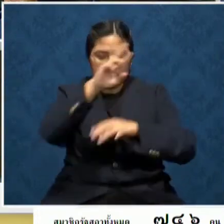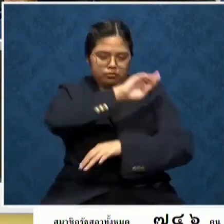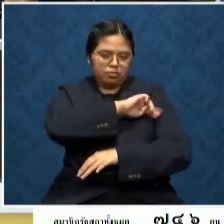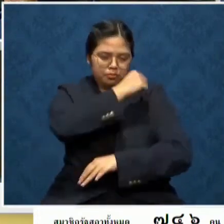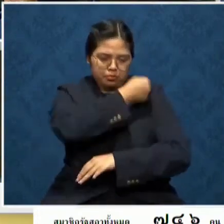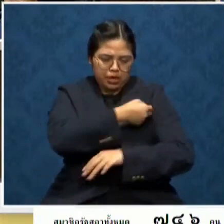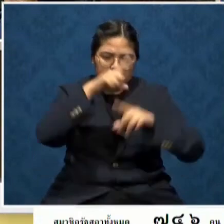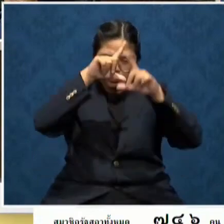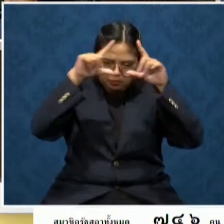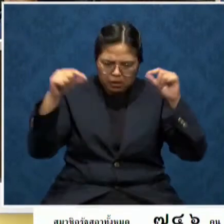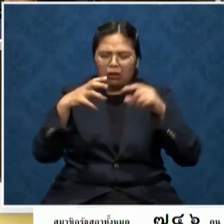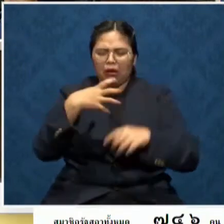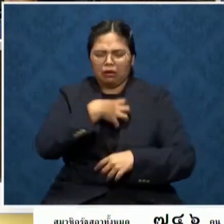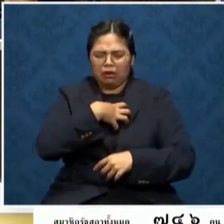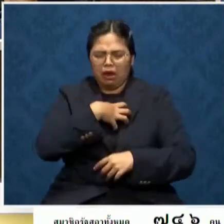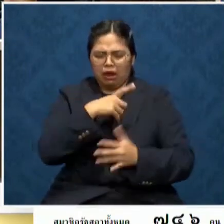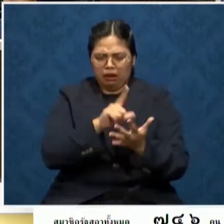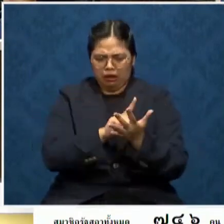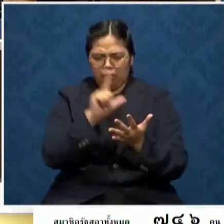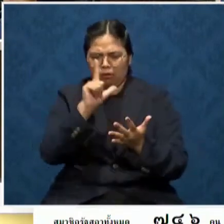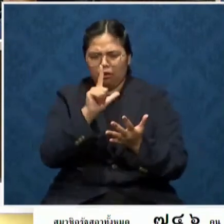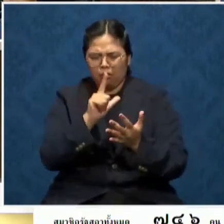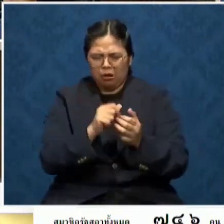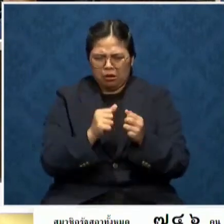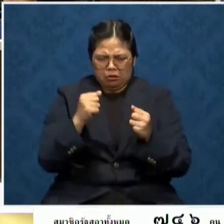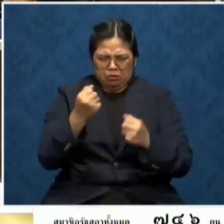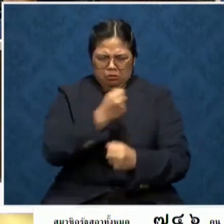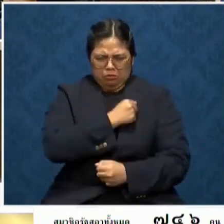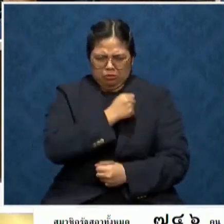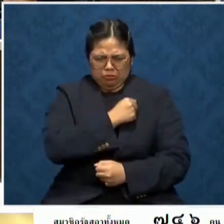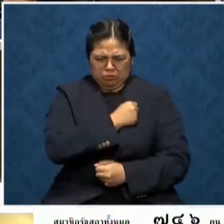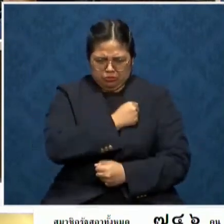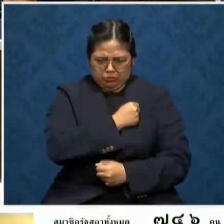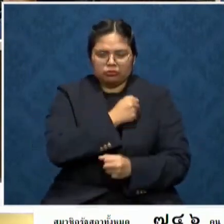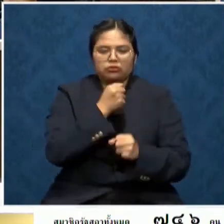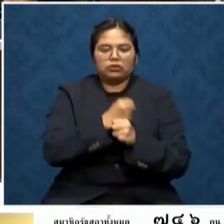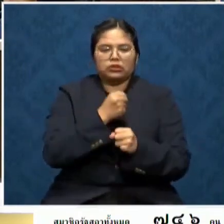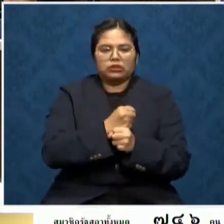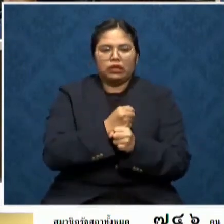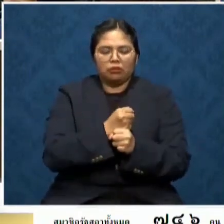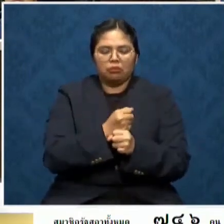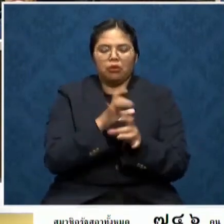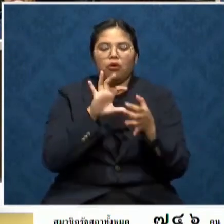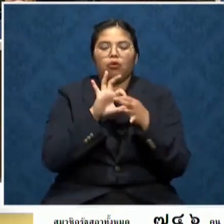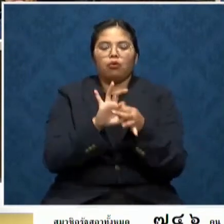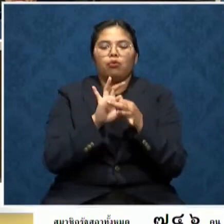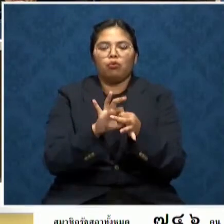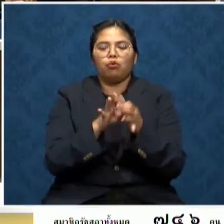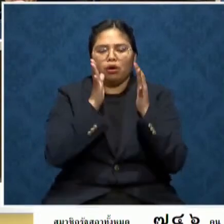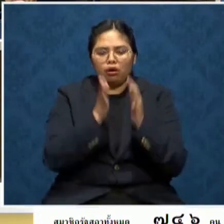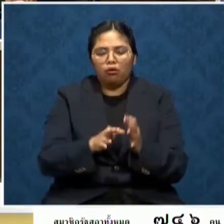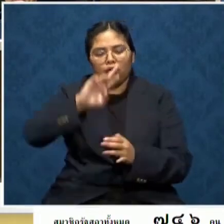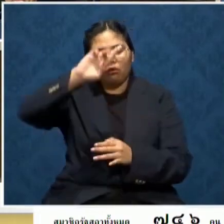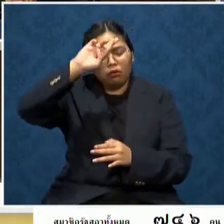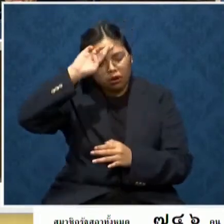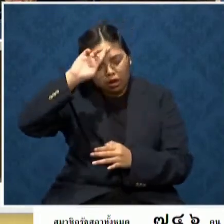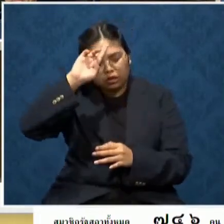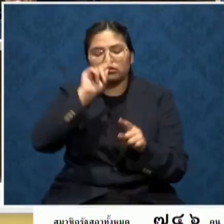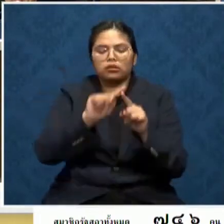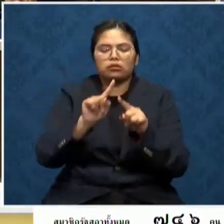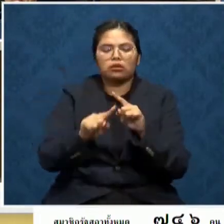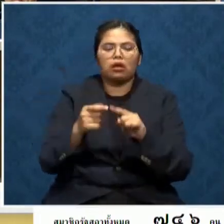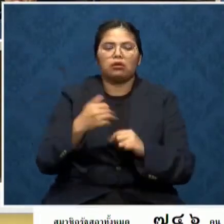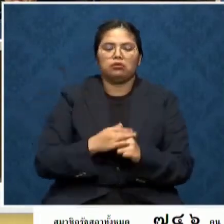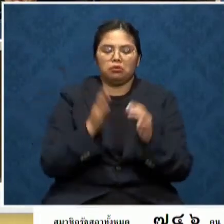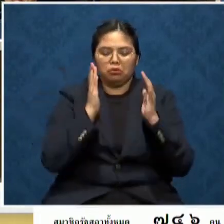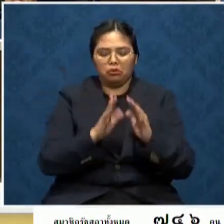รจำนวนมากอยากออกจาระบม แต่หลายคนยังทนทำอยู่เพระคำว่าห่วงคนไ้แต่รฐบางทผ่านผ่านมากรบไมมมี